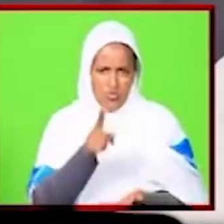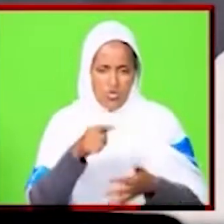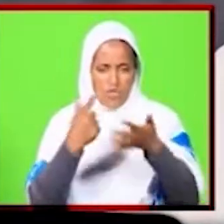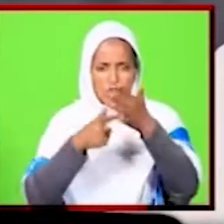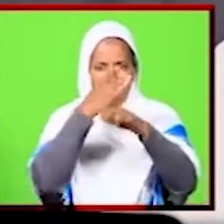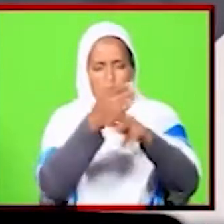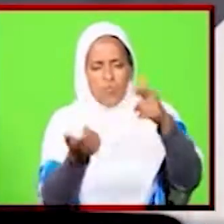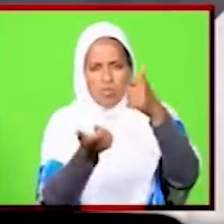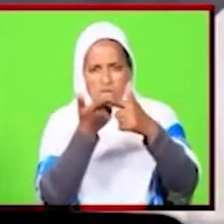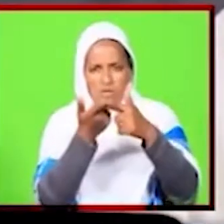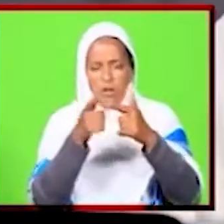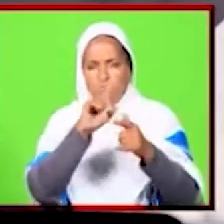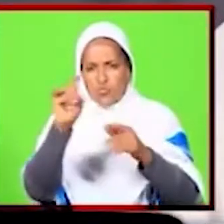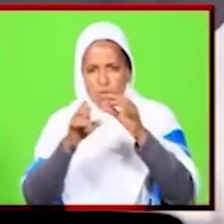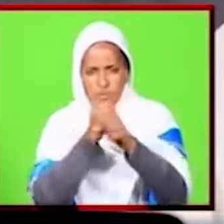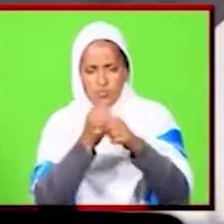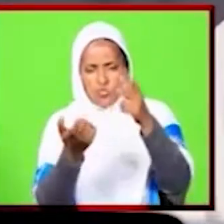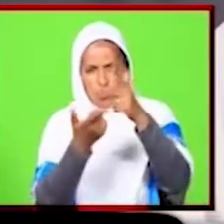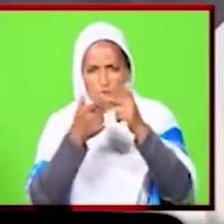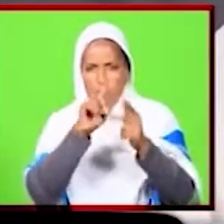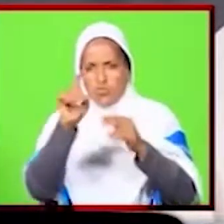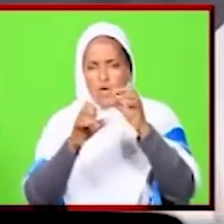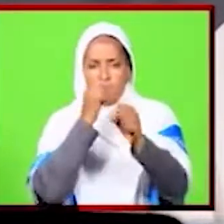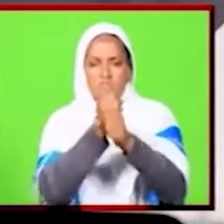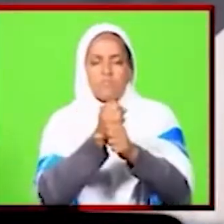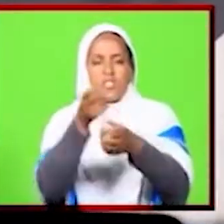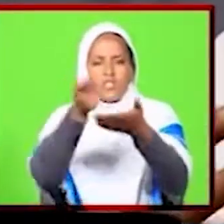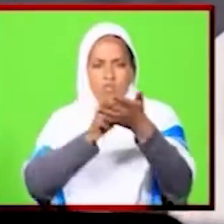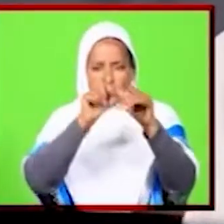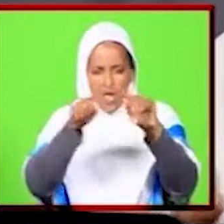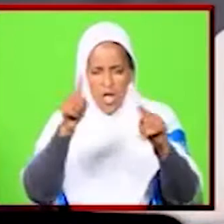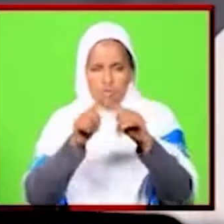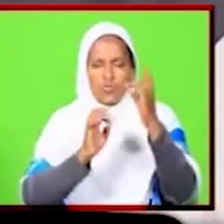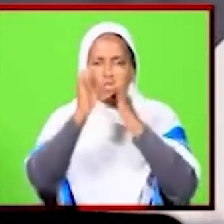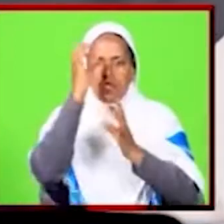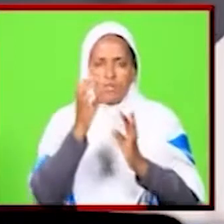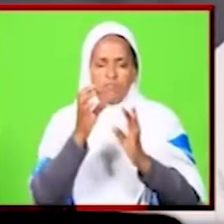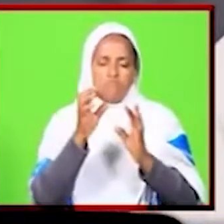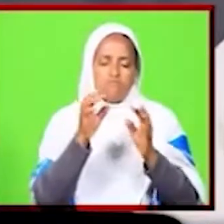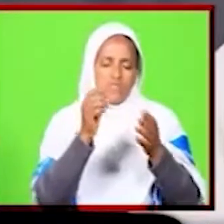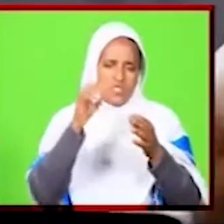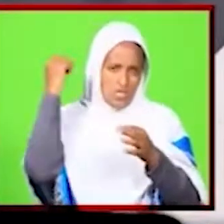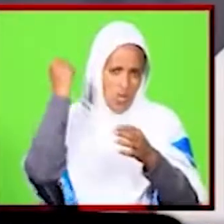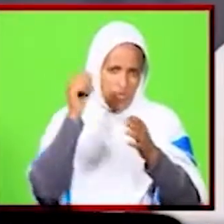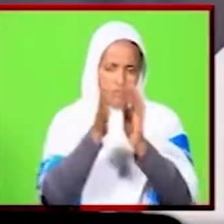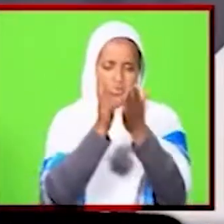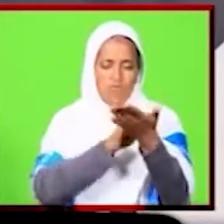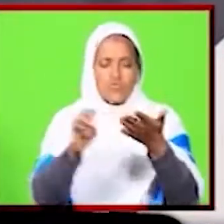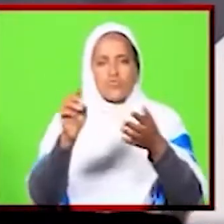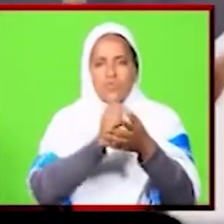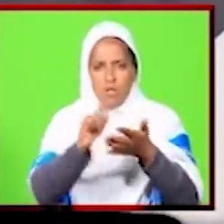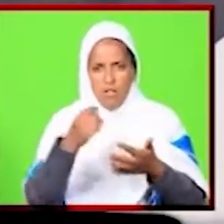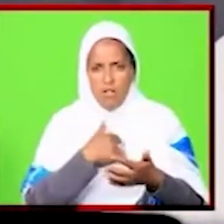አለን ማለት ነው። ከዛ በሁለተኛው መቶ ዓመትም በሶስተኛው መቶ ዓመትም የተጻፉ የተለያዩ ጥንታዊ የመጽሐፍ ቅዱስ ክፍሎች በዓለም ተገኙ።